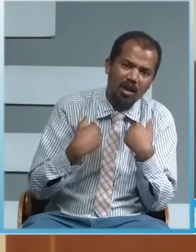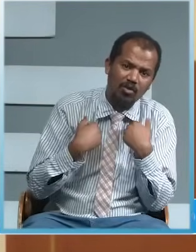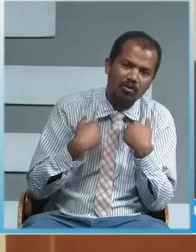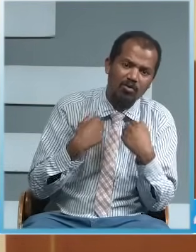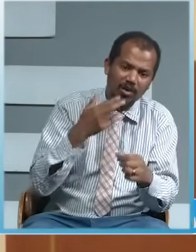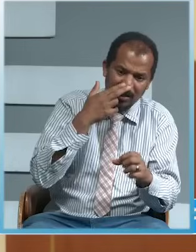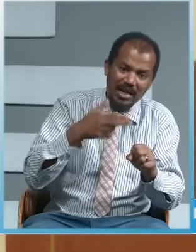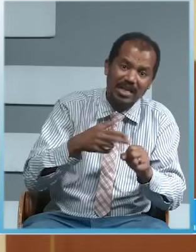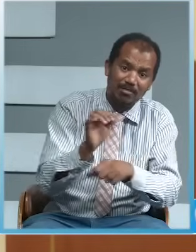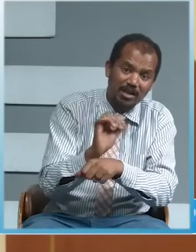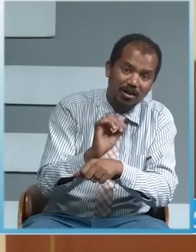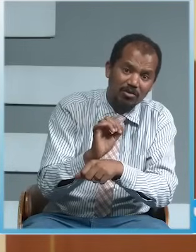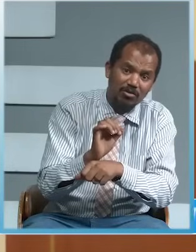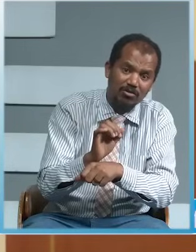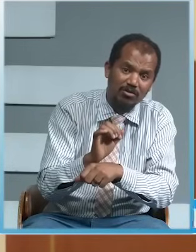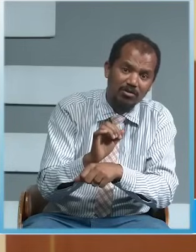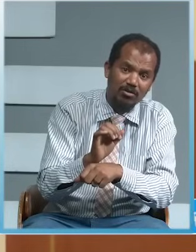ያሉት የነዳጅ መኪናዎች